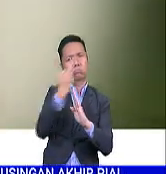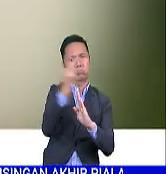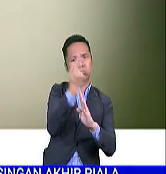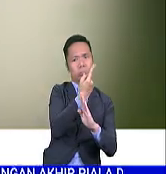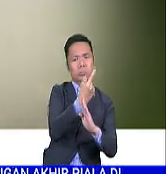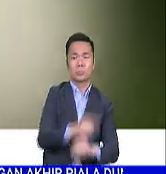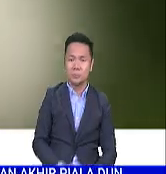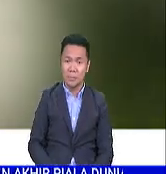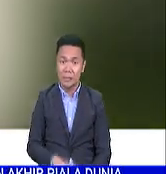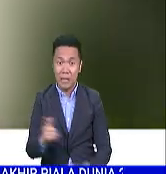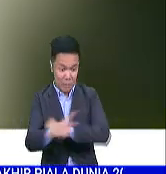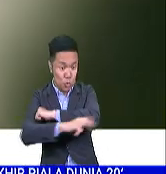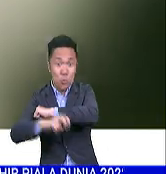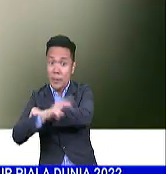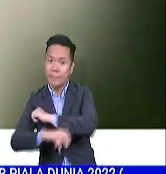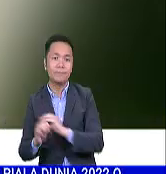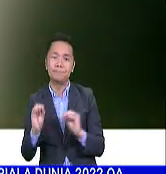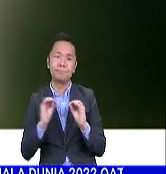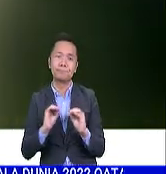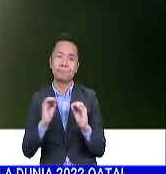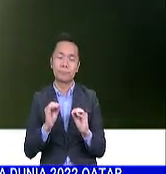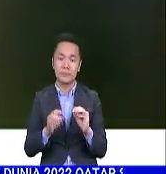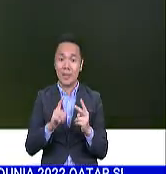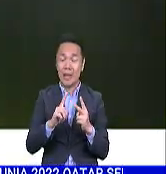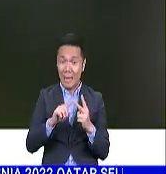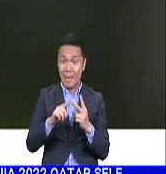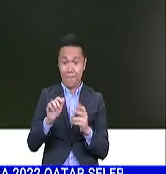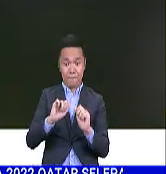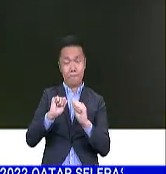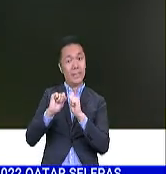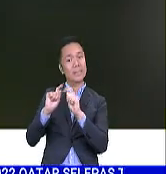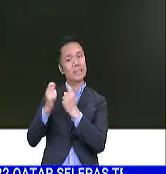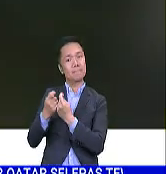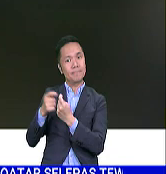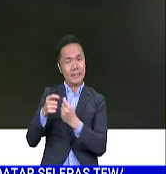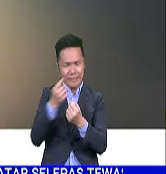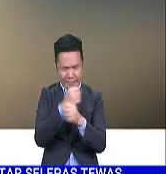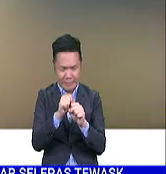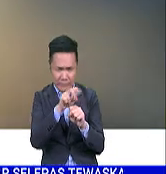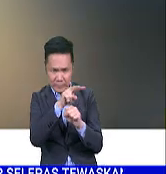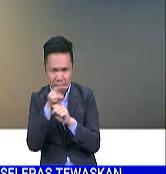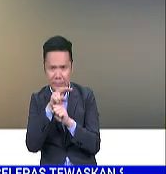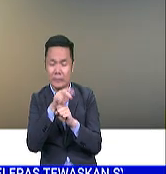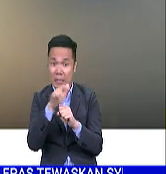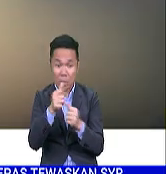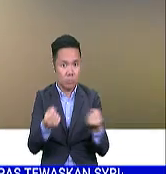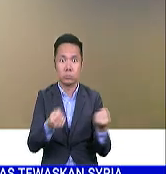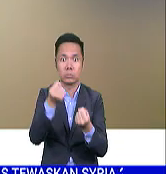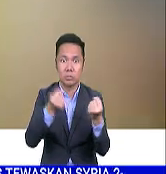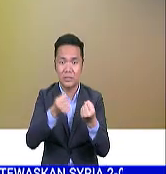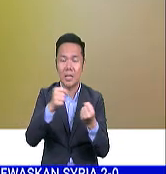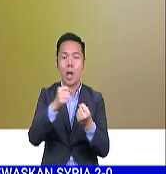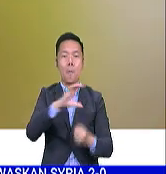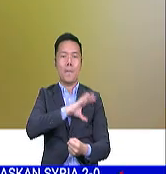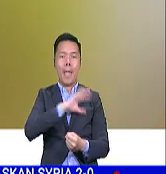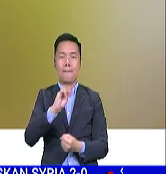Setakat ini tiada kecurian harta benda dilaporkan. Pasukan keselamatan berjaya mengawal keadaan dengan rondaan termasuk kereta perunda